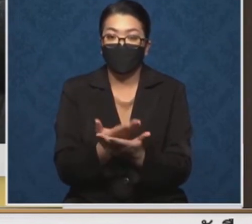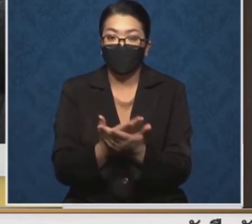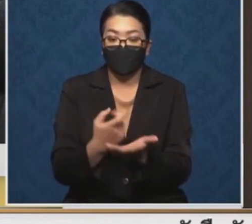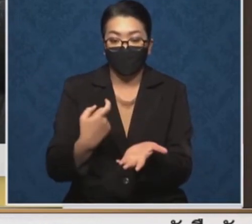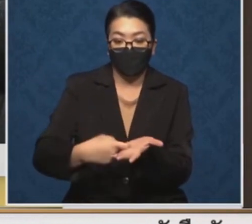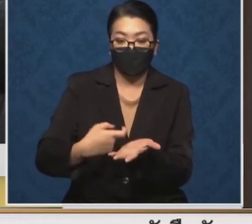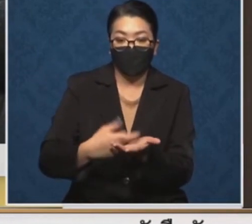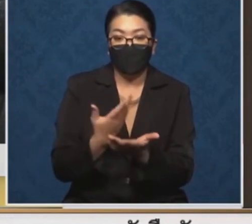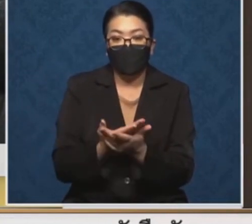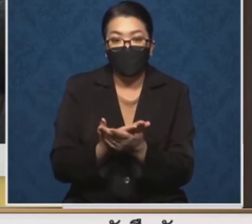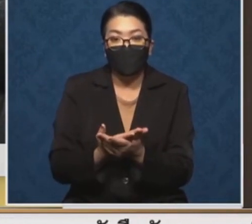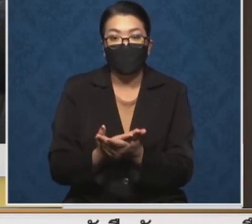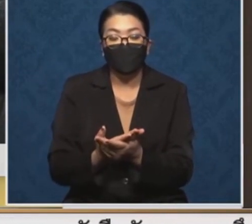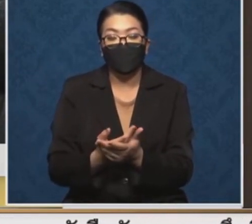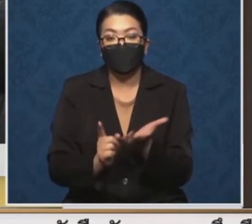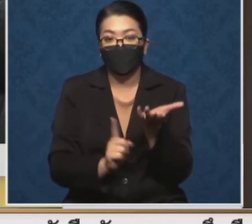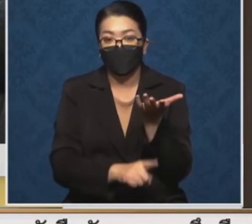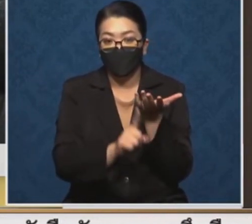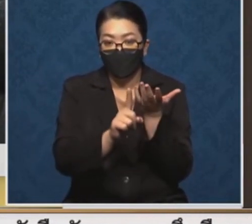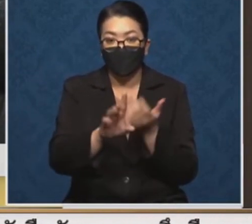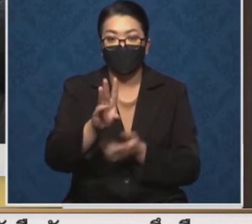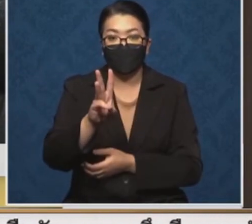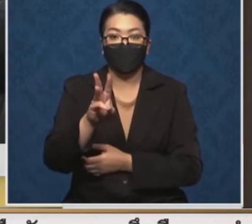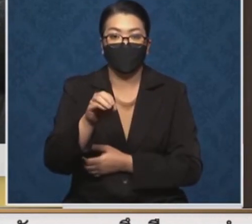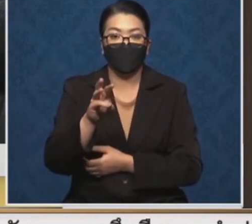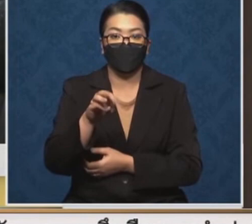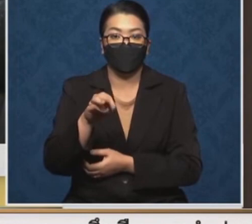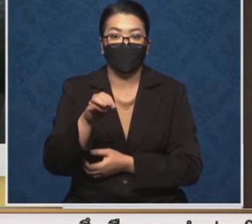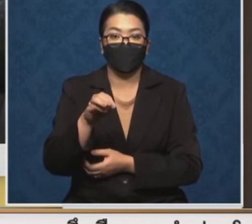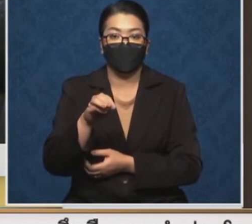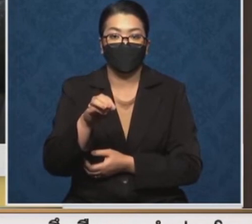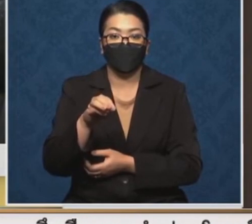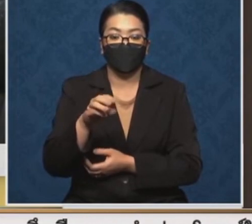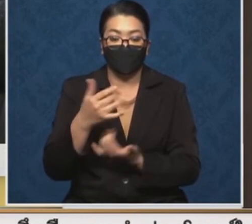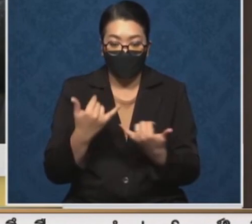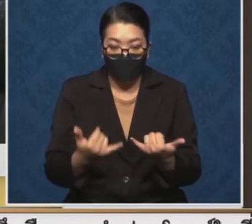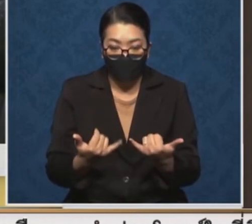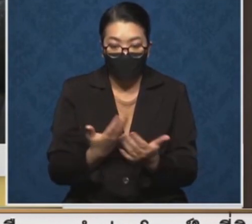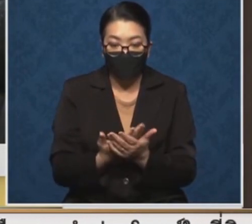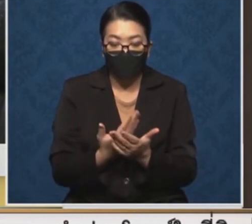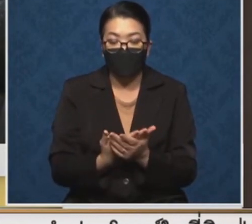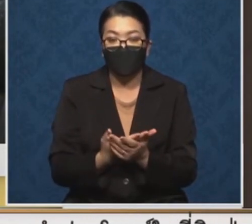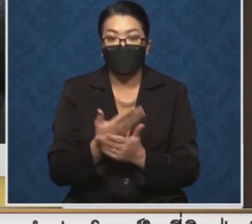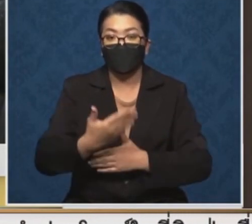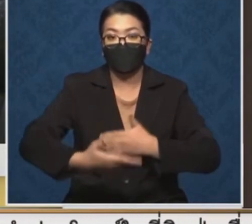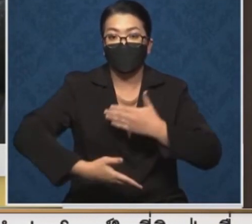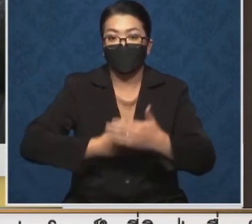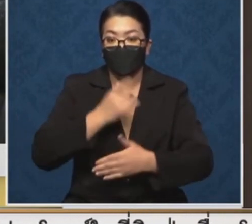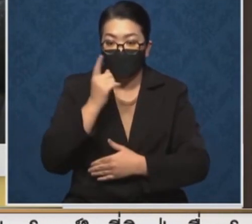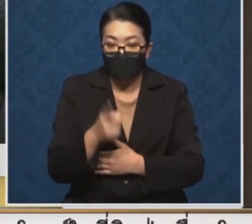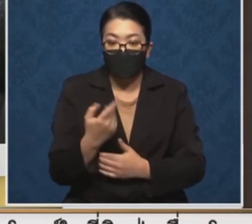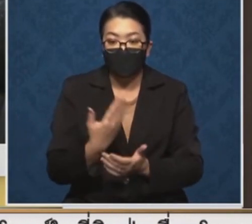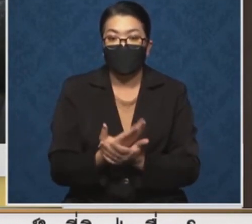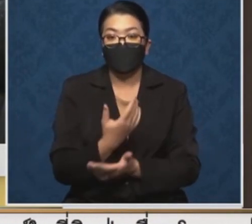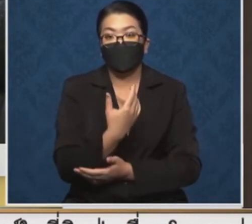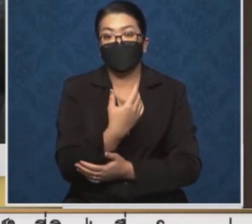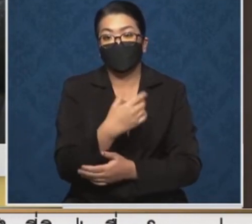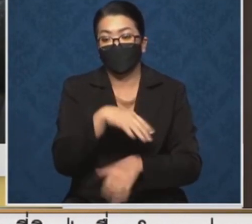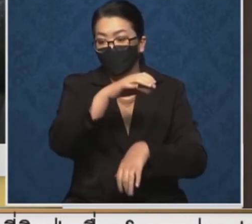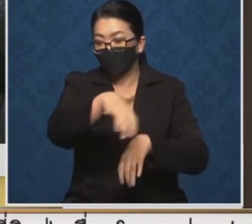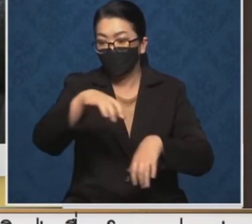อยู่ที่กิโลกรัมละ 60บาทตั้งแต่วันนี้ขายยาง 17